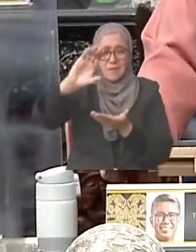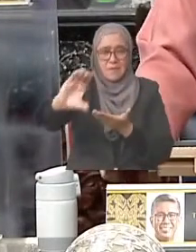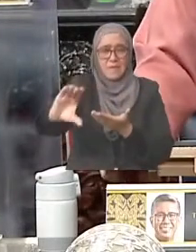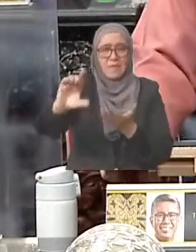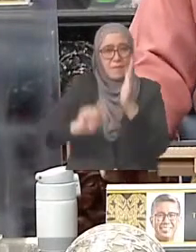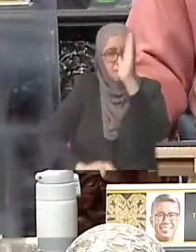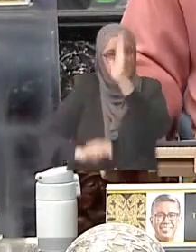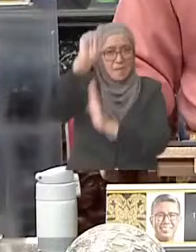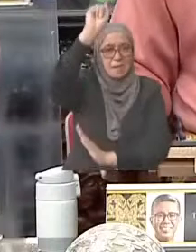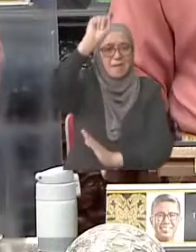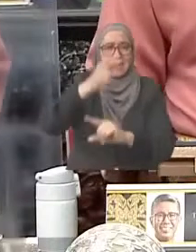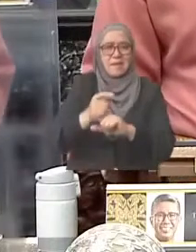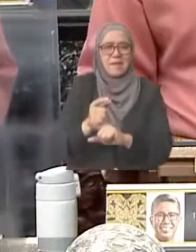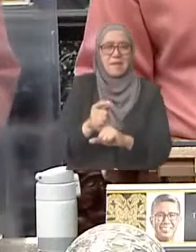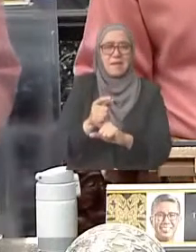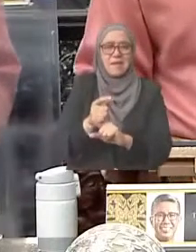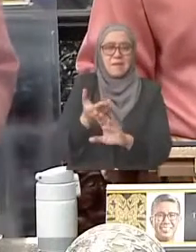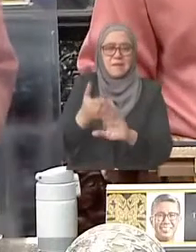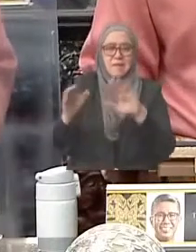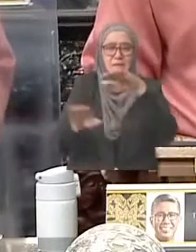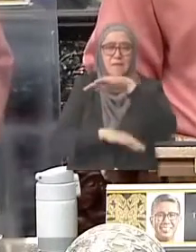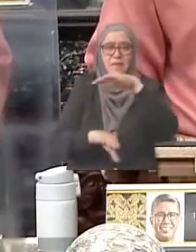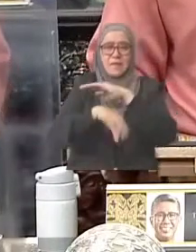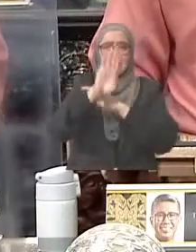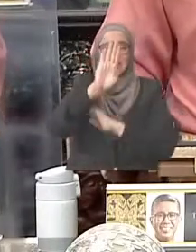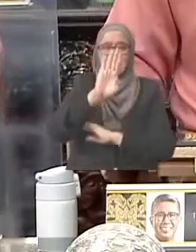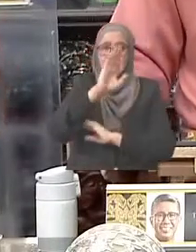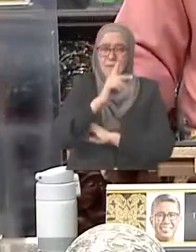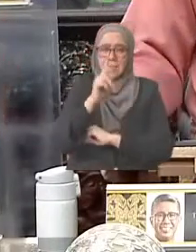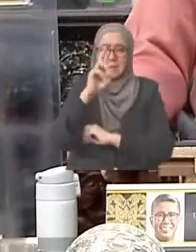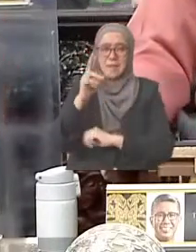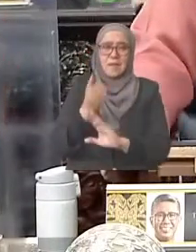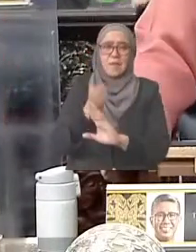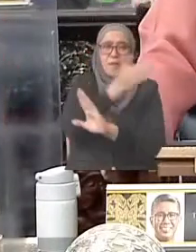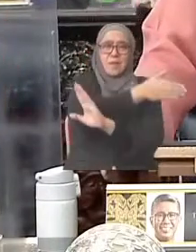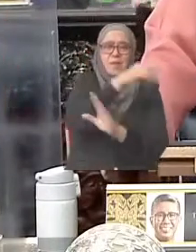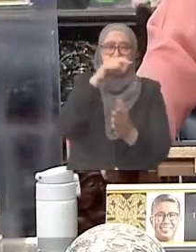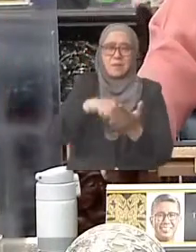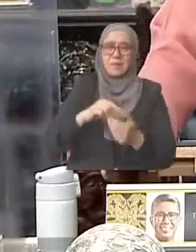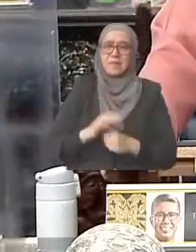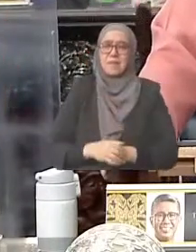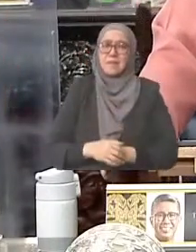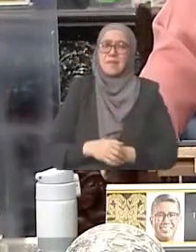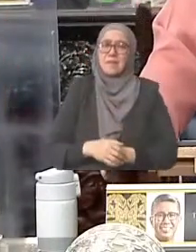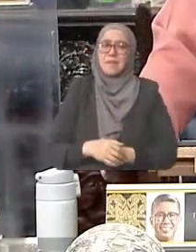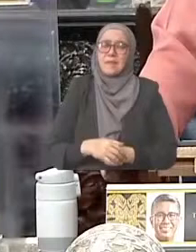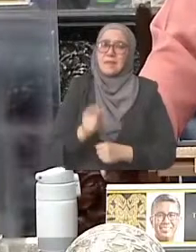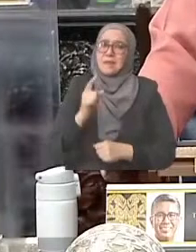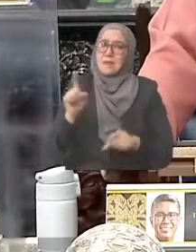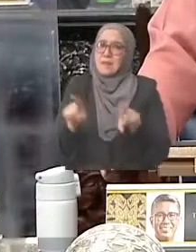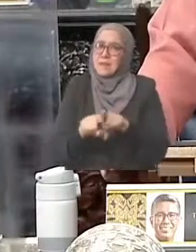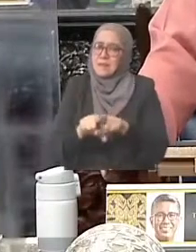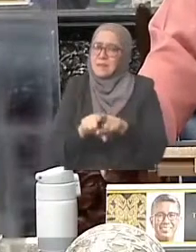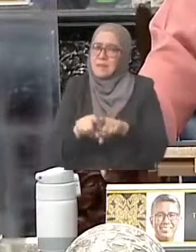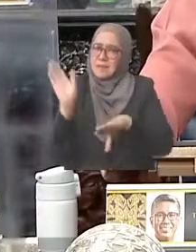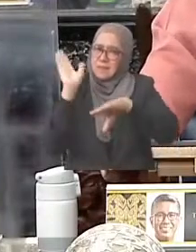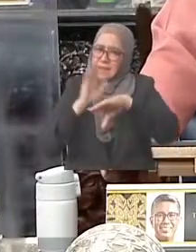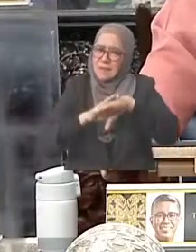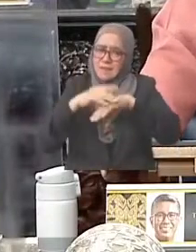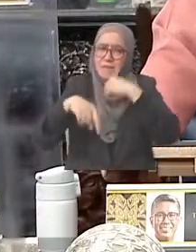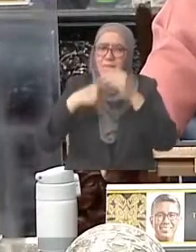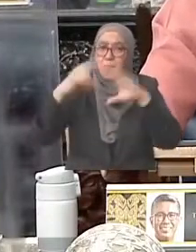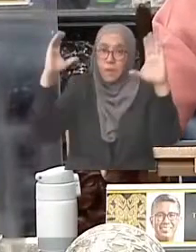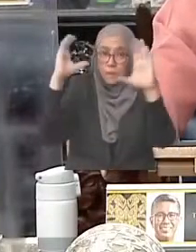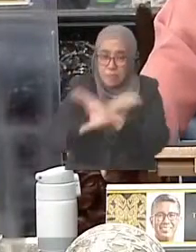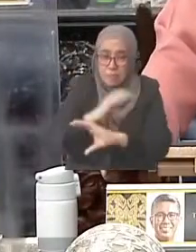sebelum ini selanjutnya maklum balas lain yang diterima turut menyentuh soal cabaran yang perlu ditanggung oleh